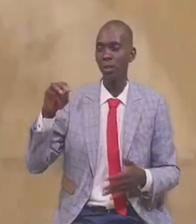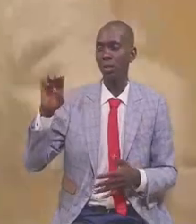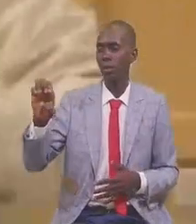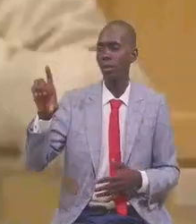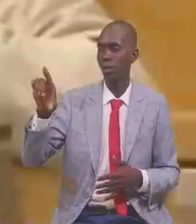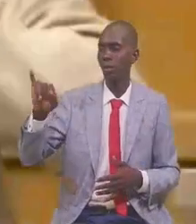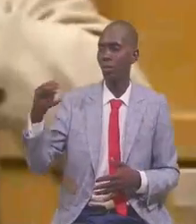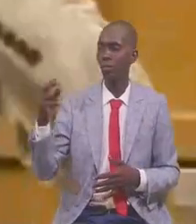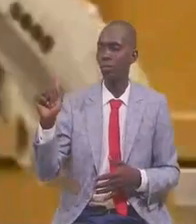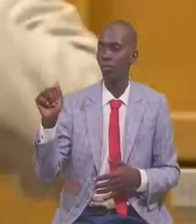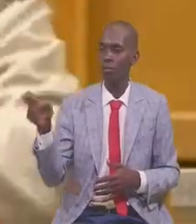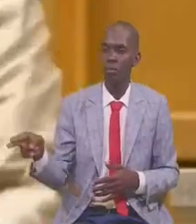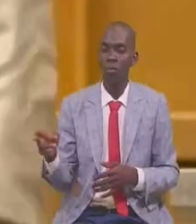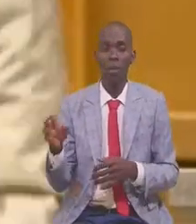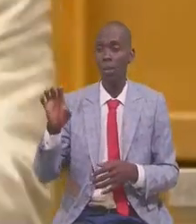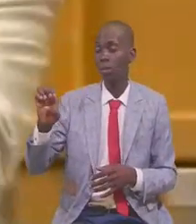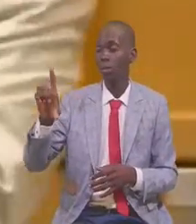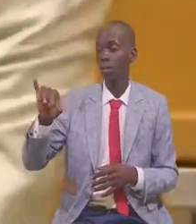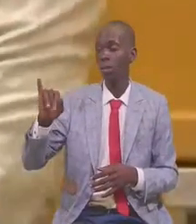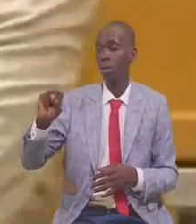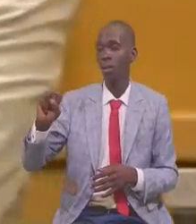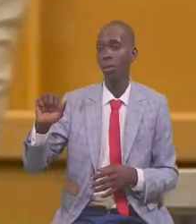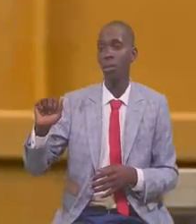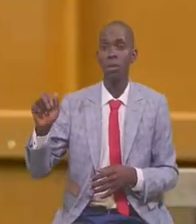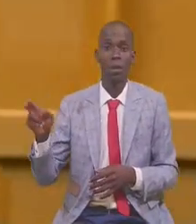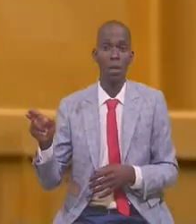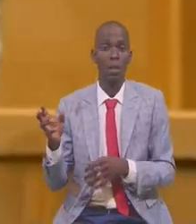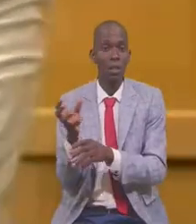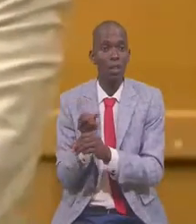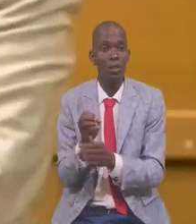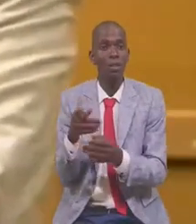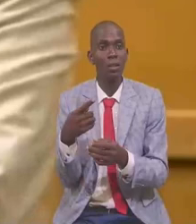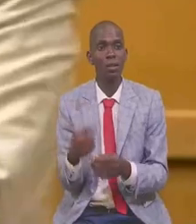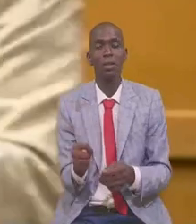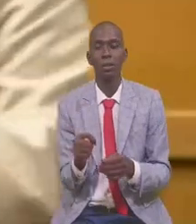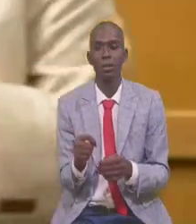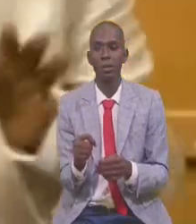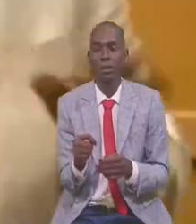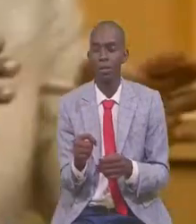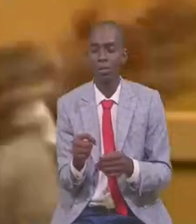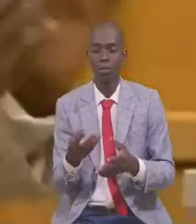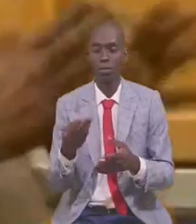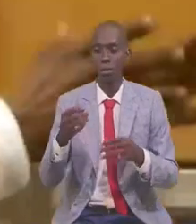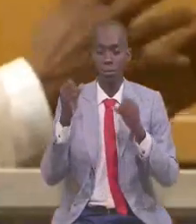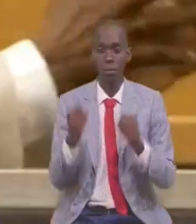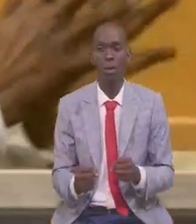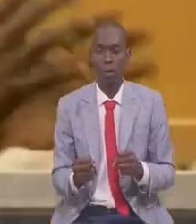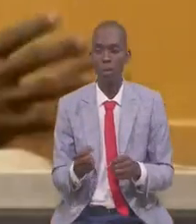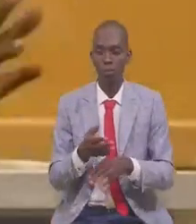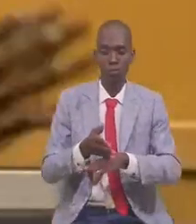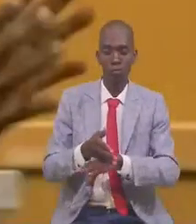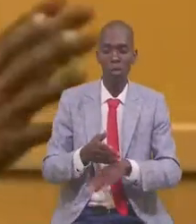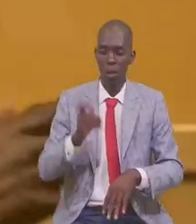il a ôté son manteau à lui. N'est-ce pas ce qu'il a fait à la première rencontre? Il a brûlé